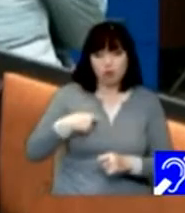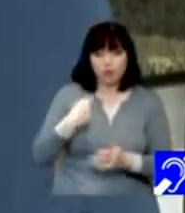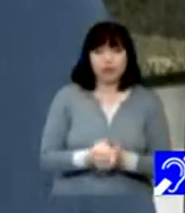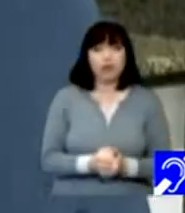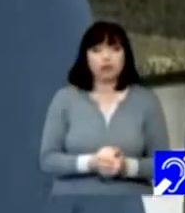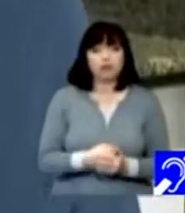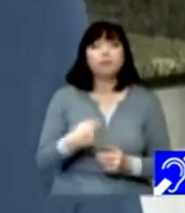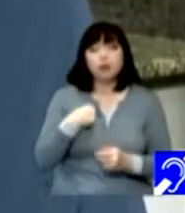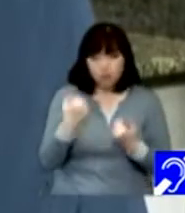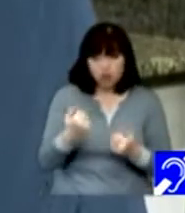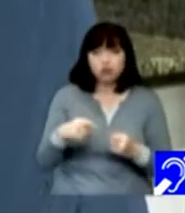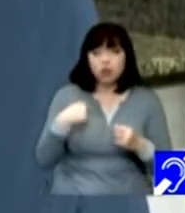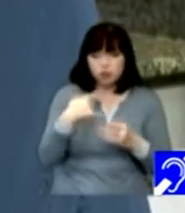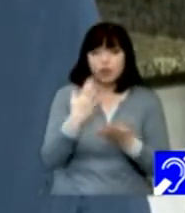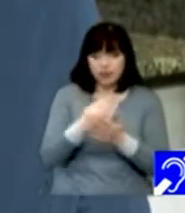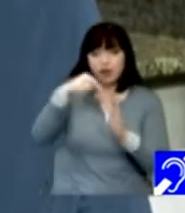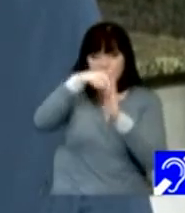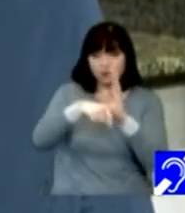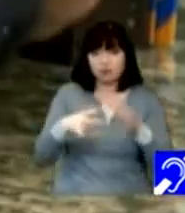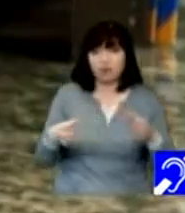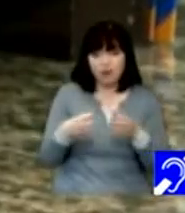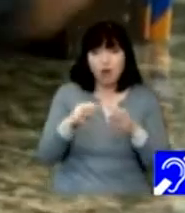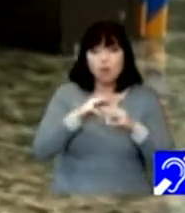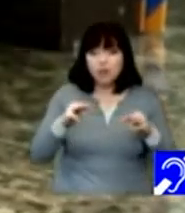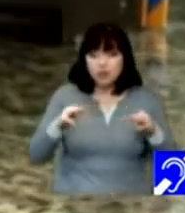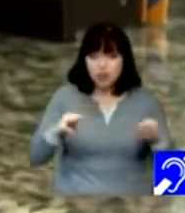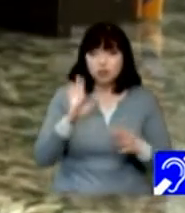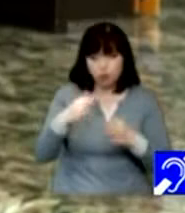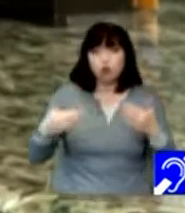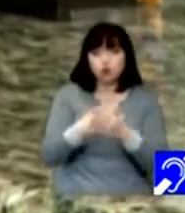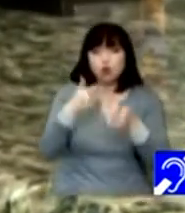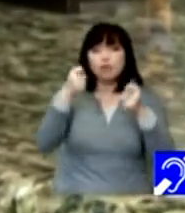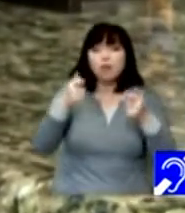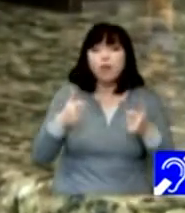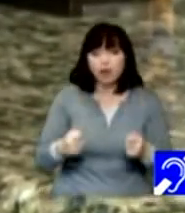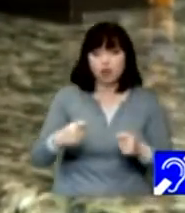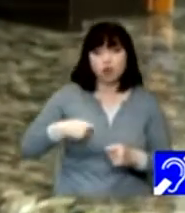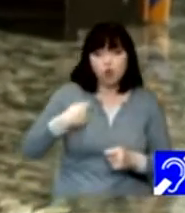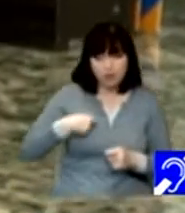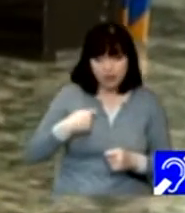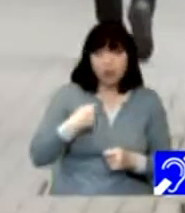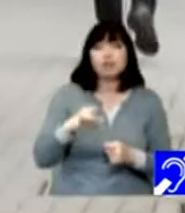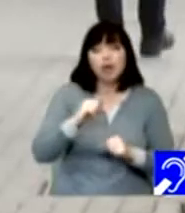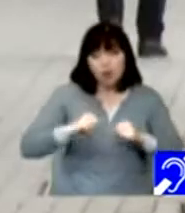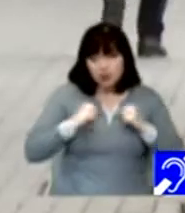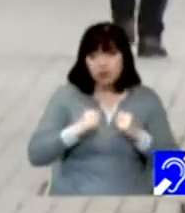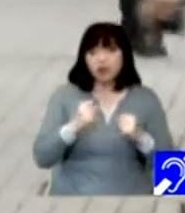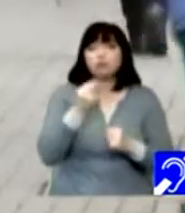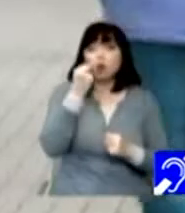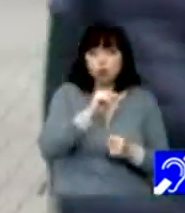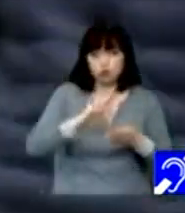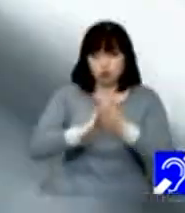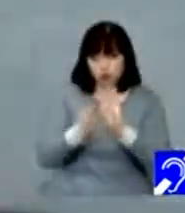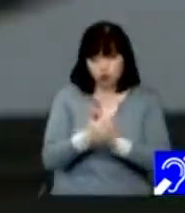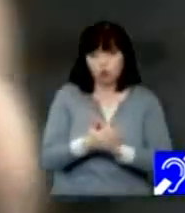miniștri lucrează încă de săptămână. Pachetul nou de compensație va face în baza creșterii tarifelor. Atunci când